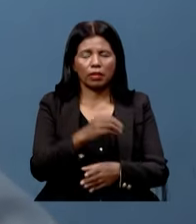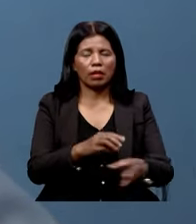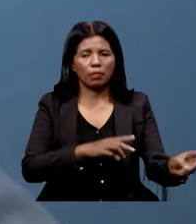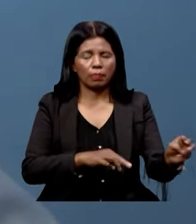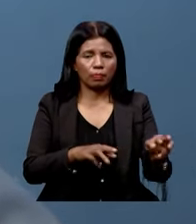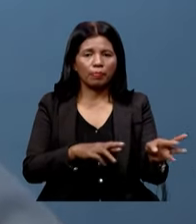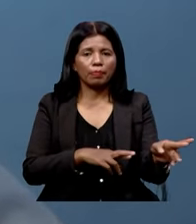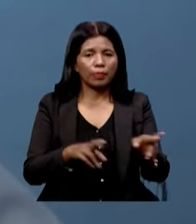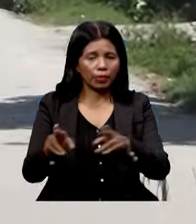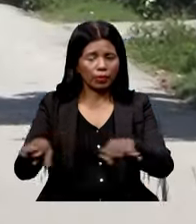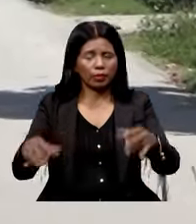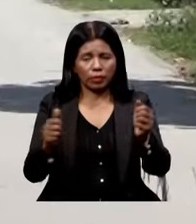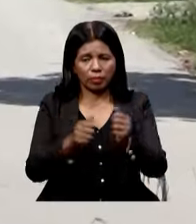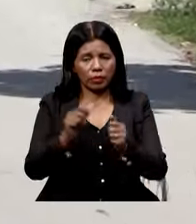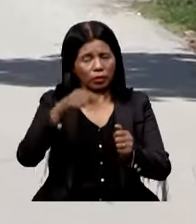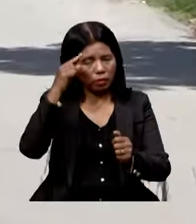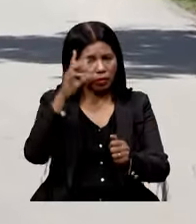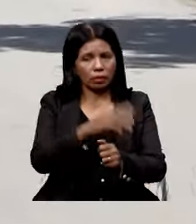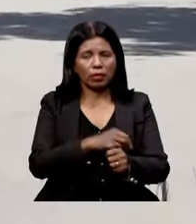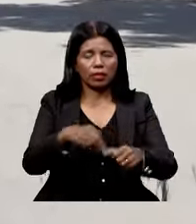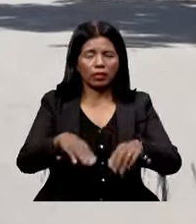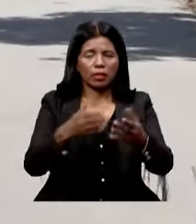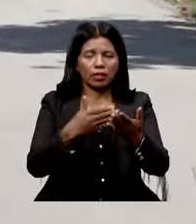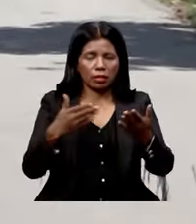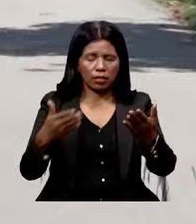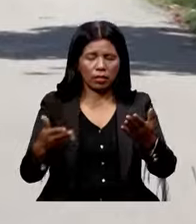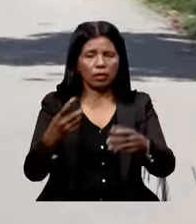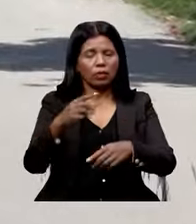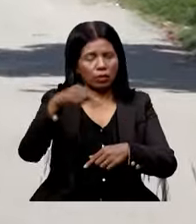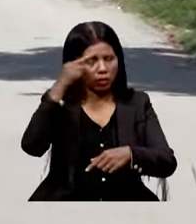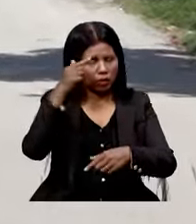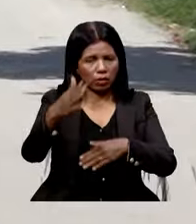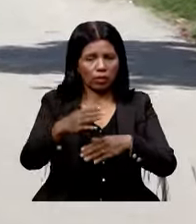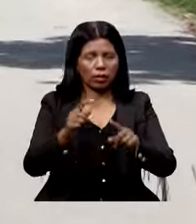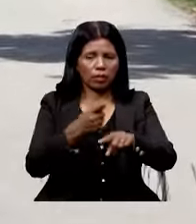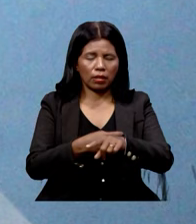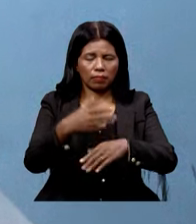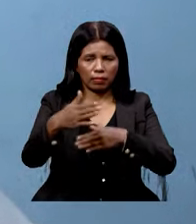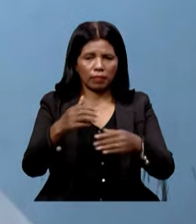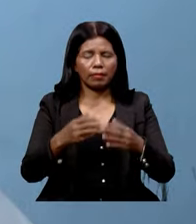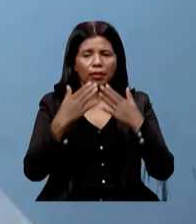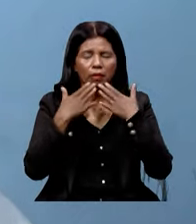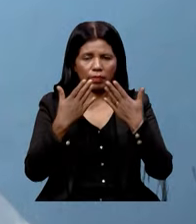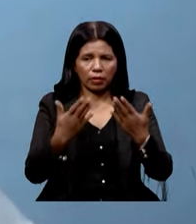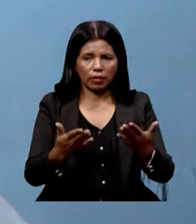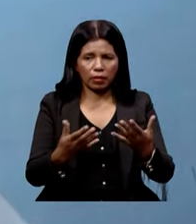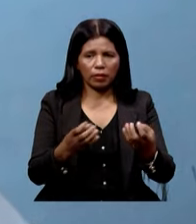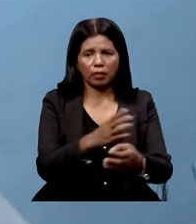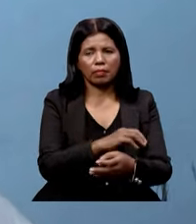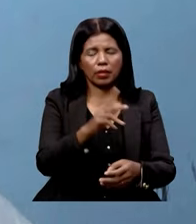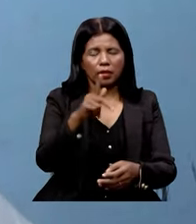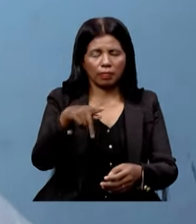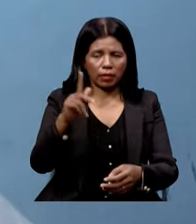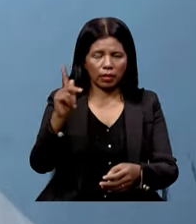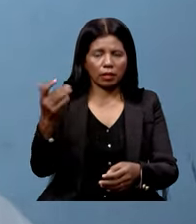tu colabora ho governo ho le asegura bazar barato ne be governo sei lo ke ya tempo badak ke ga delegado ho ho kapekasen ne bema hen